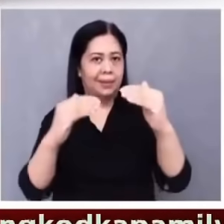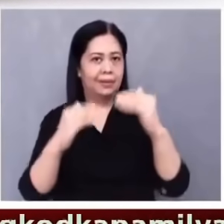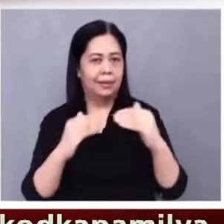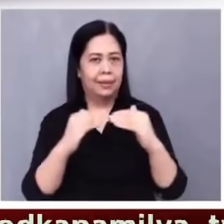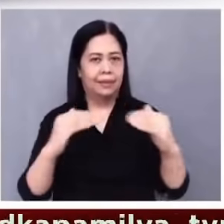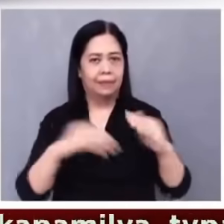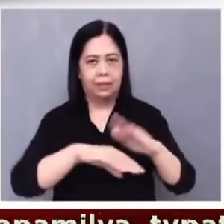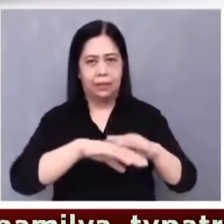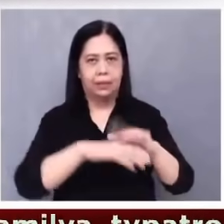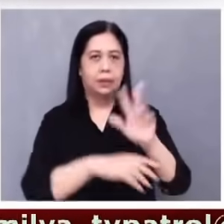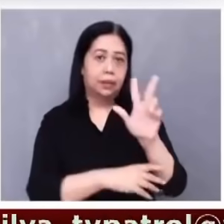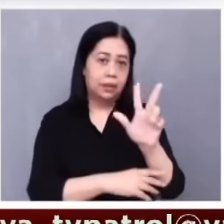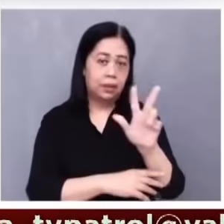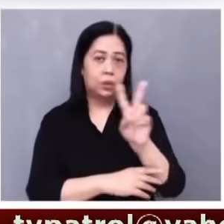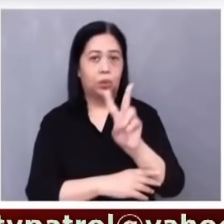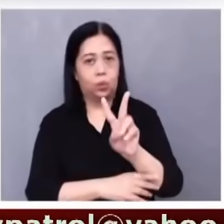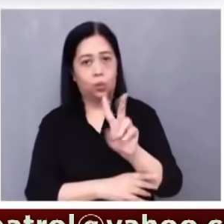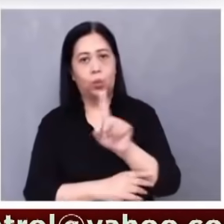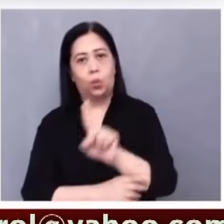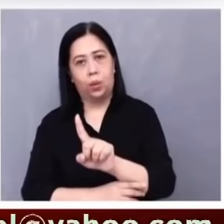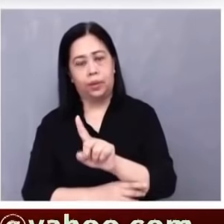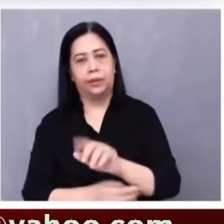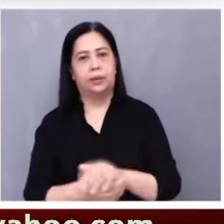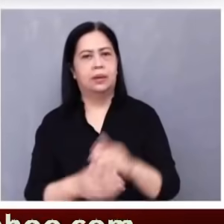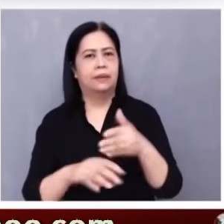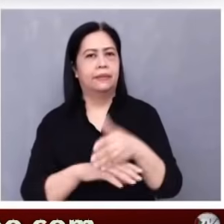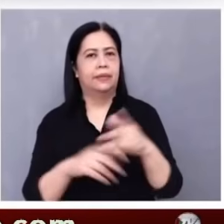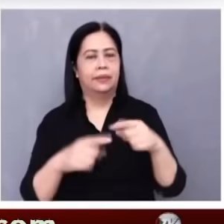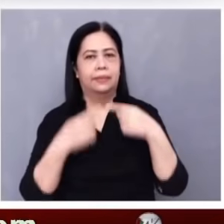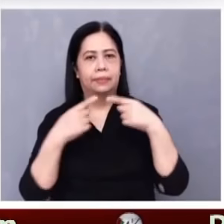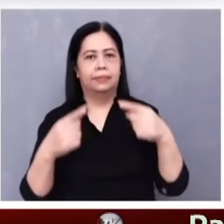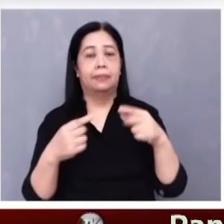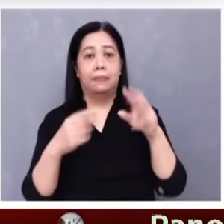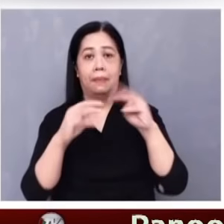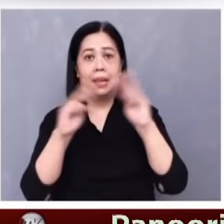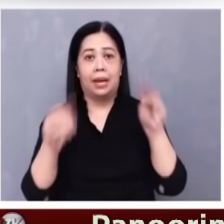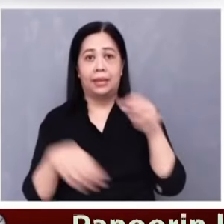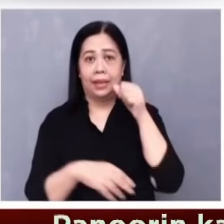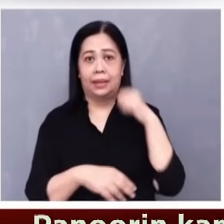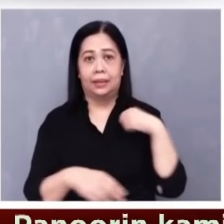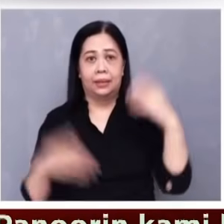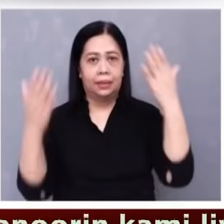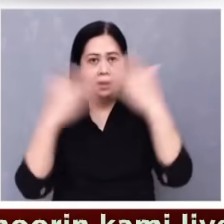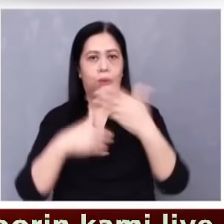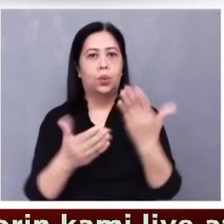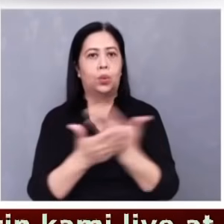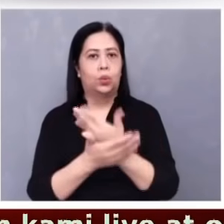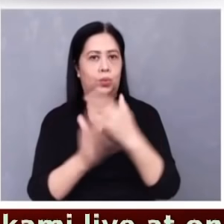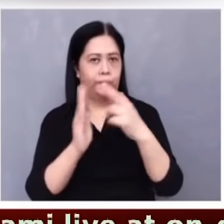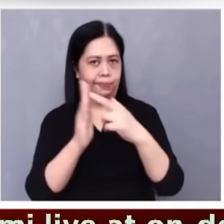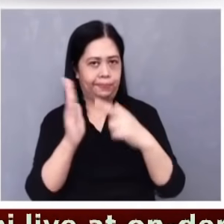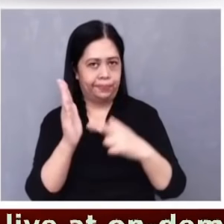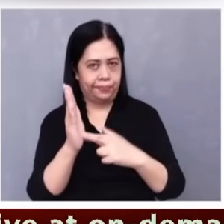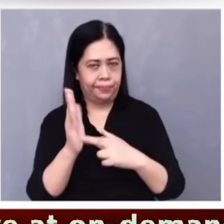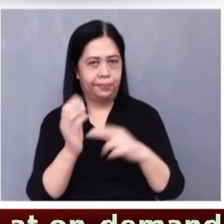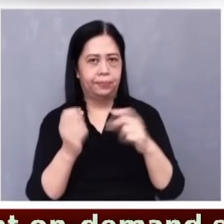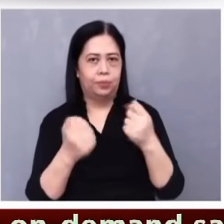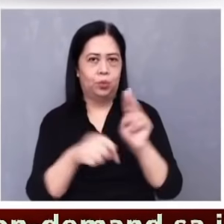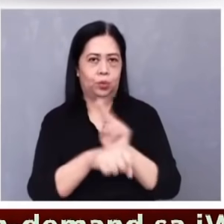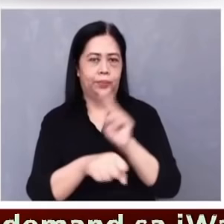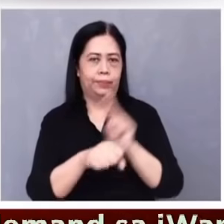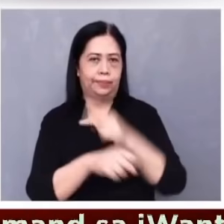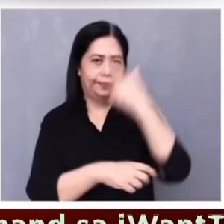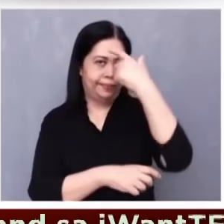3, 2 at 1. Ito'y matapos maglabas ng Malacañang kagabi ng panibagong mga panuntunan sa paggamit ng mga face